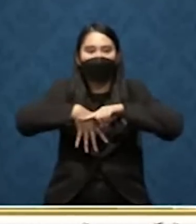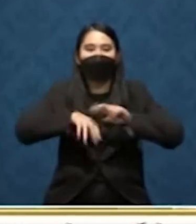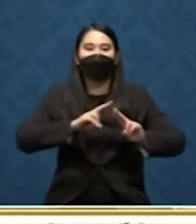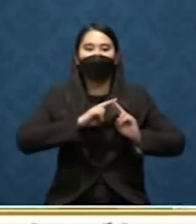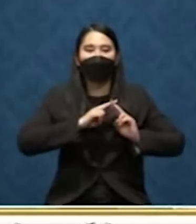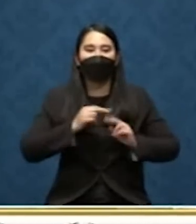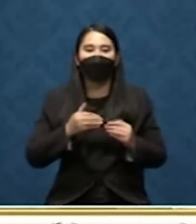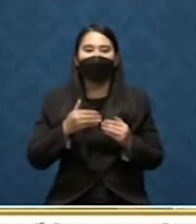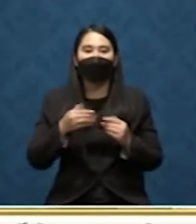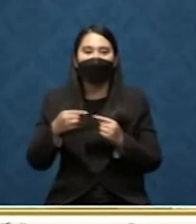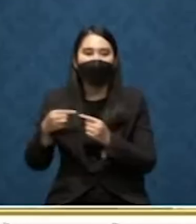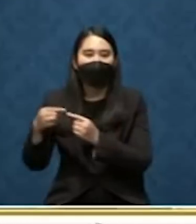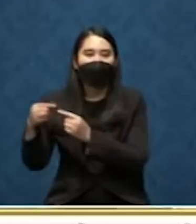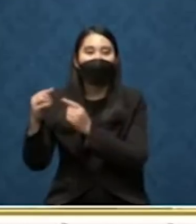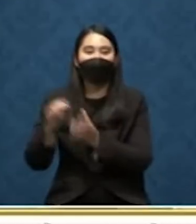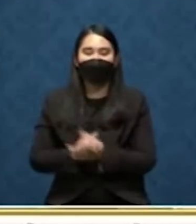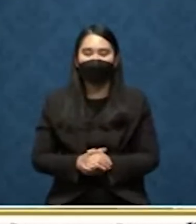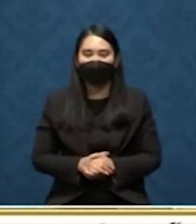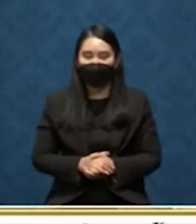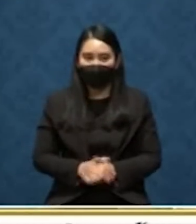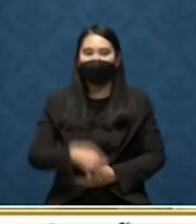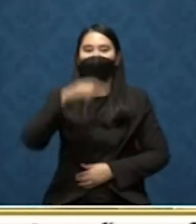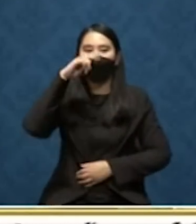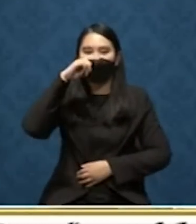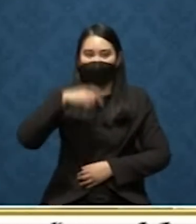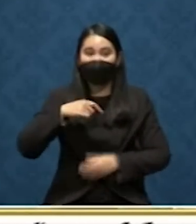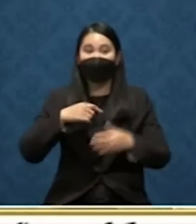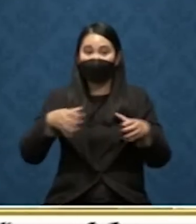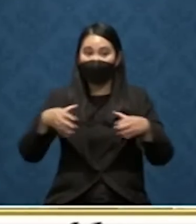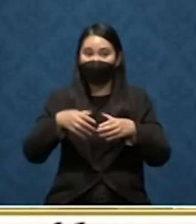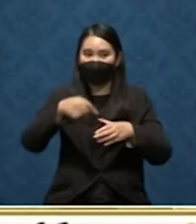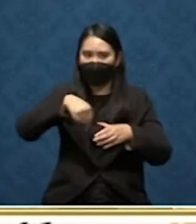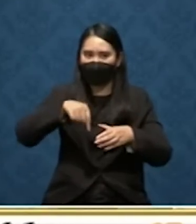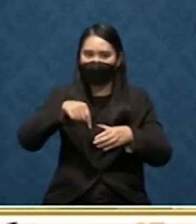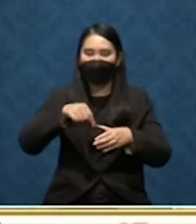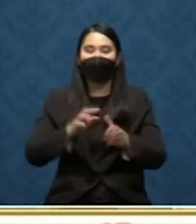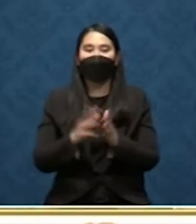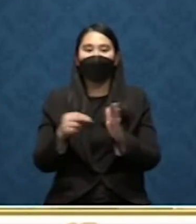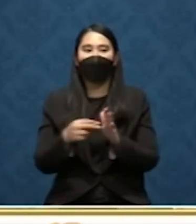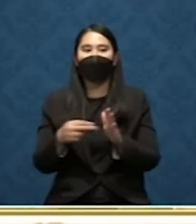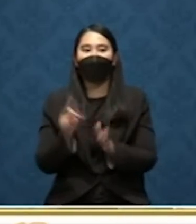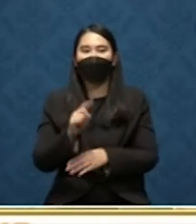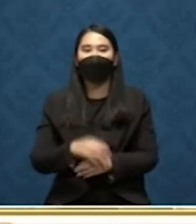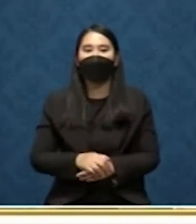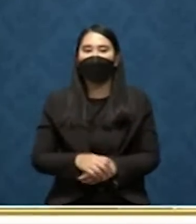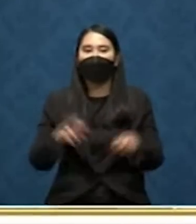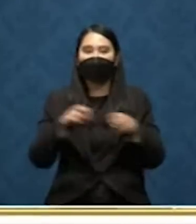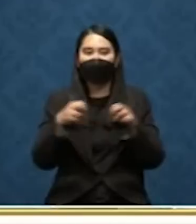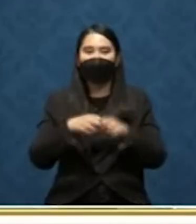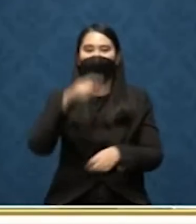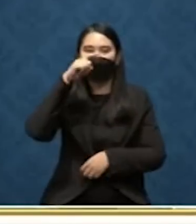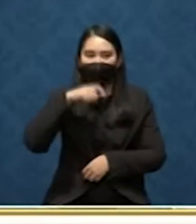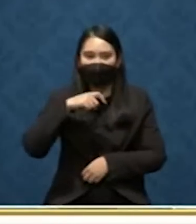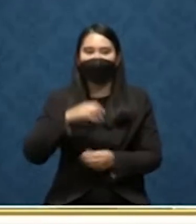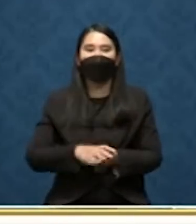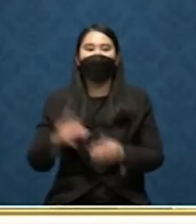ต่อไปตราบได้ที่ไทเท่าพวกนี้ยงมอยู่อาจยากรรมทั้งในชาติ ข้ามชา